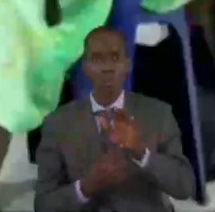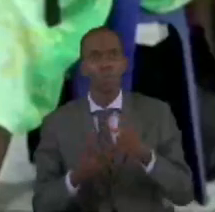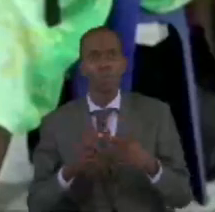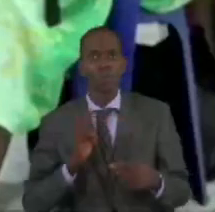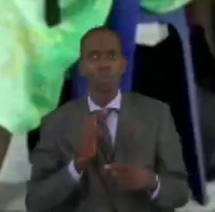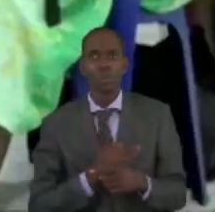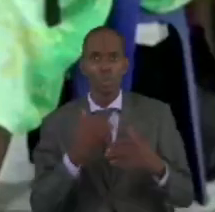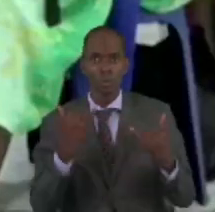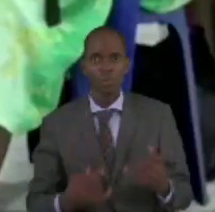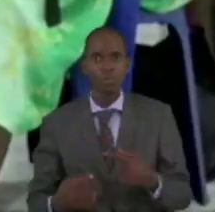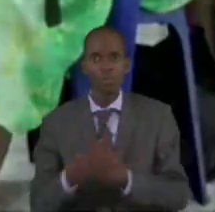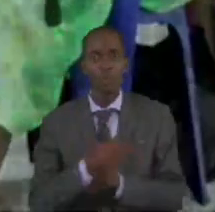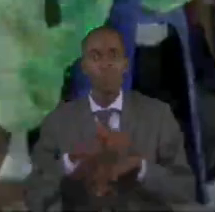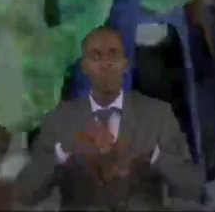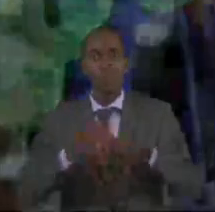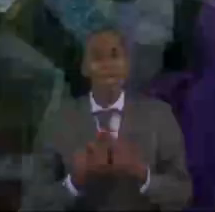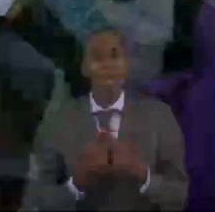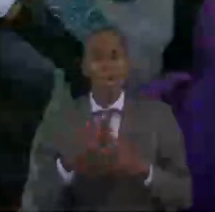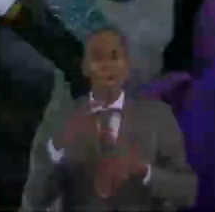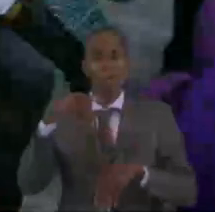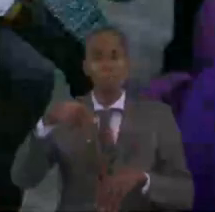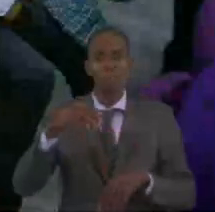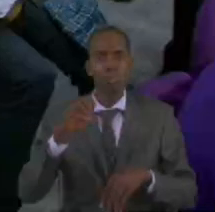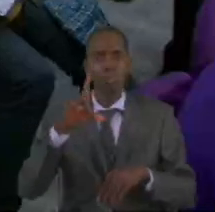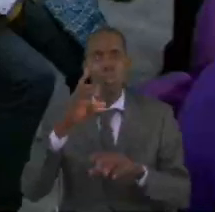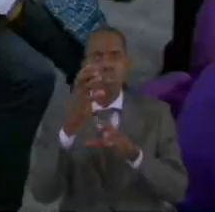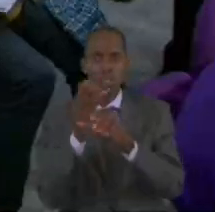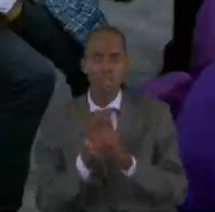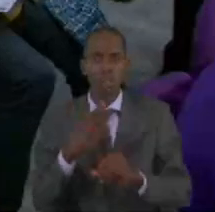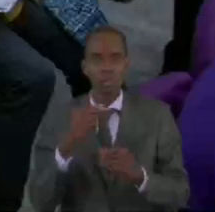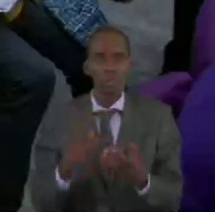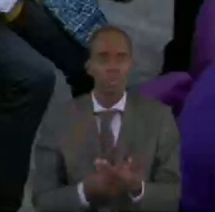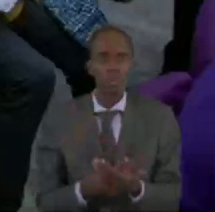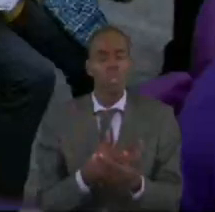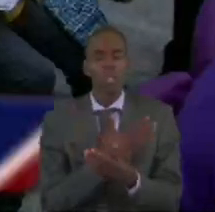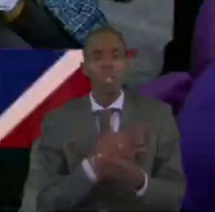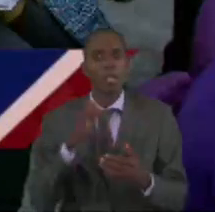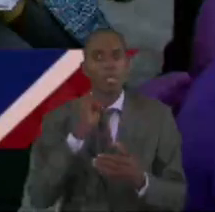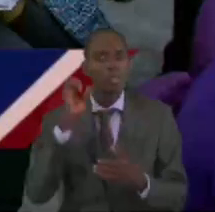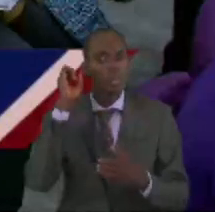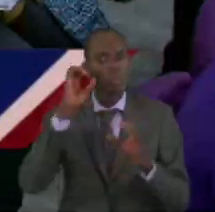nous a révélé aujourd'hui comment l'apôtre Paul a reçu l'évangile et sa